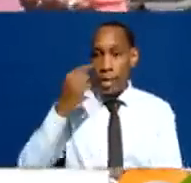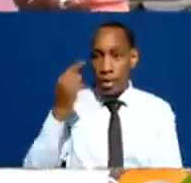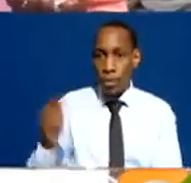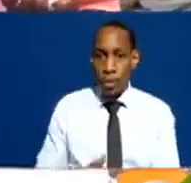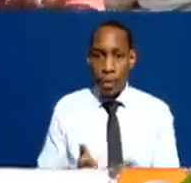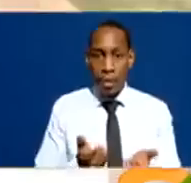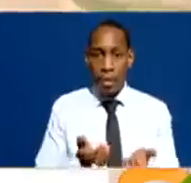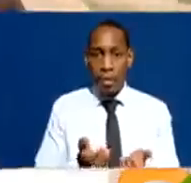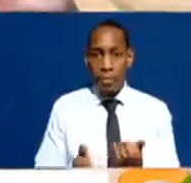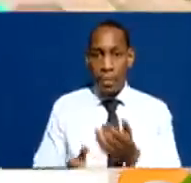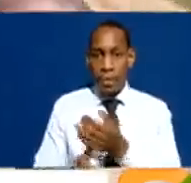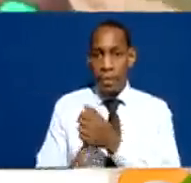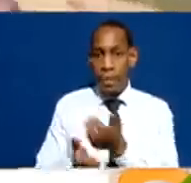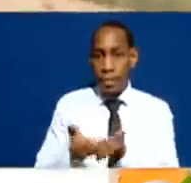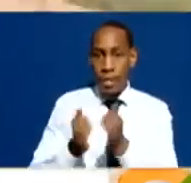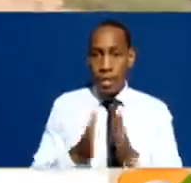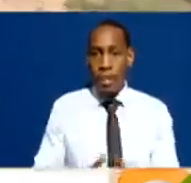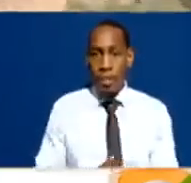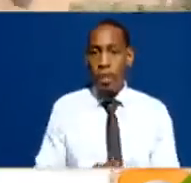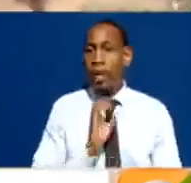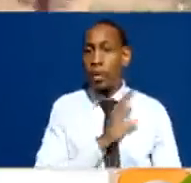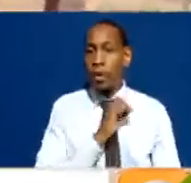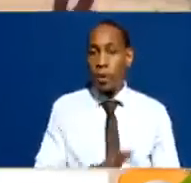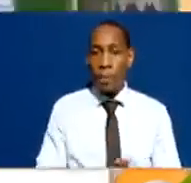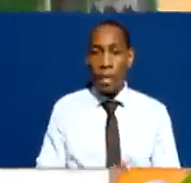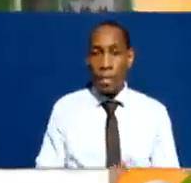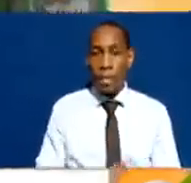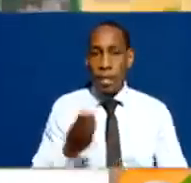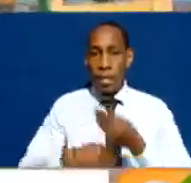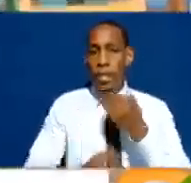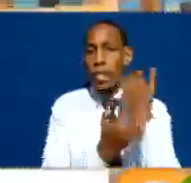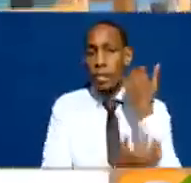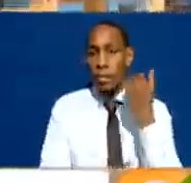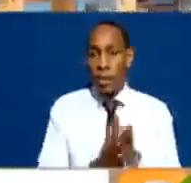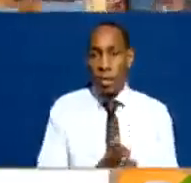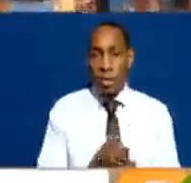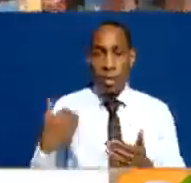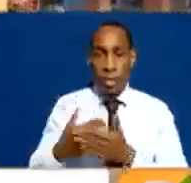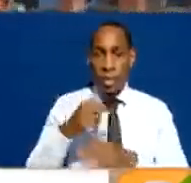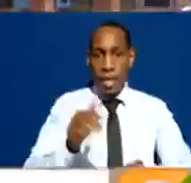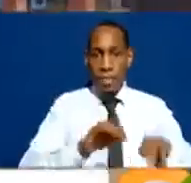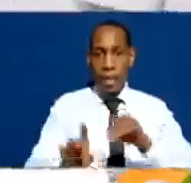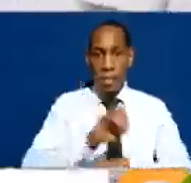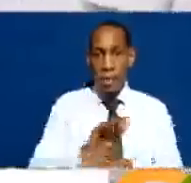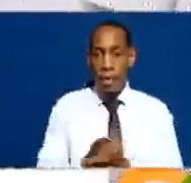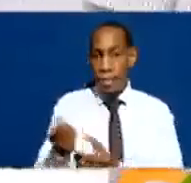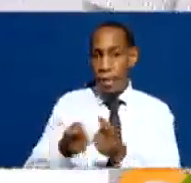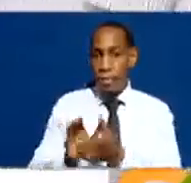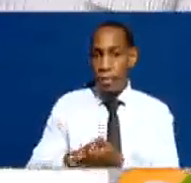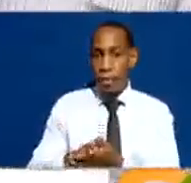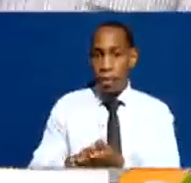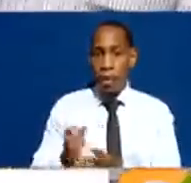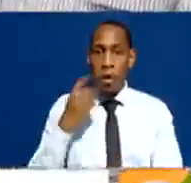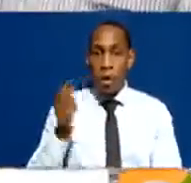Fishmongers in the area complained of poor sales since election day with few shops opening for business. Meathirika